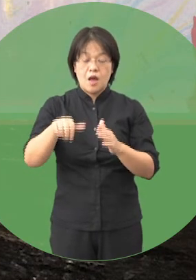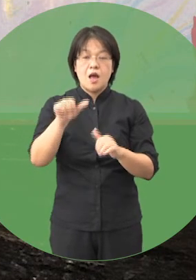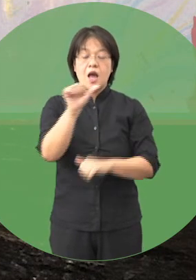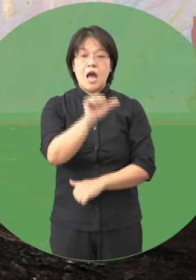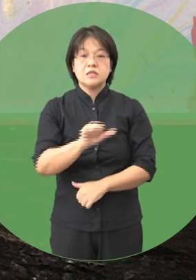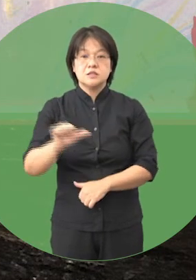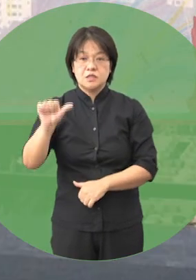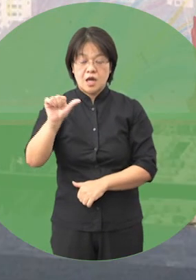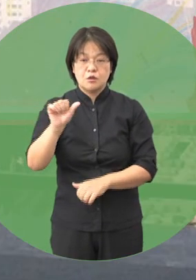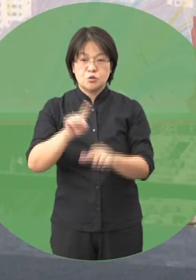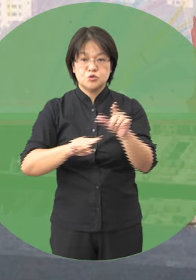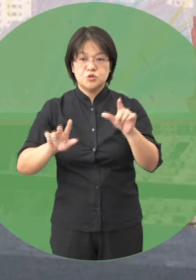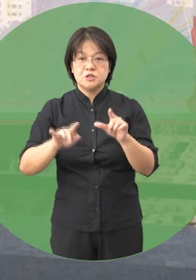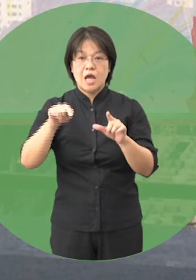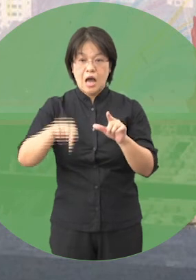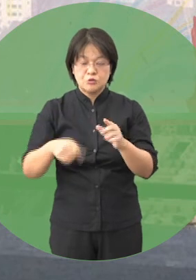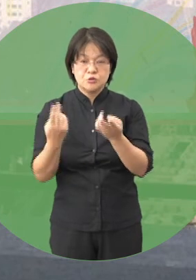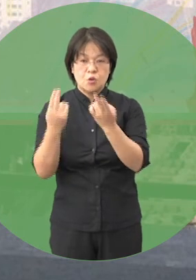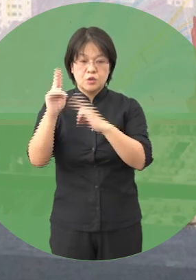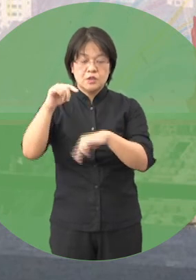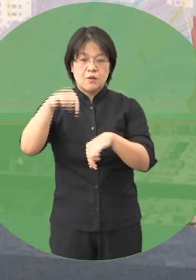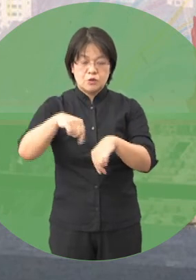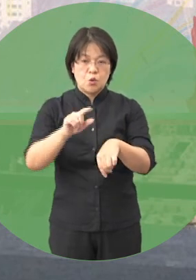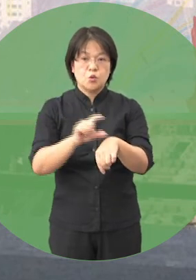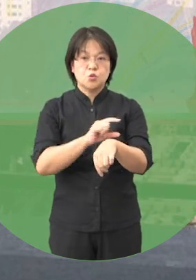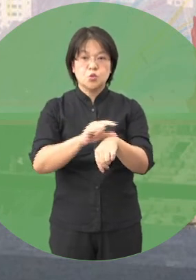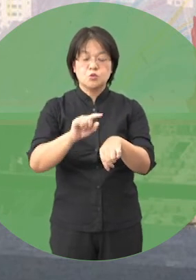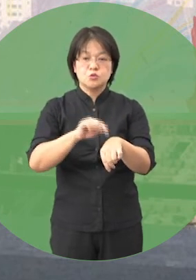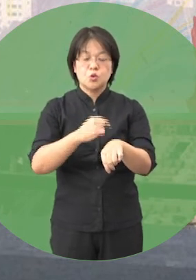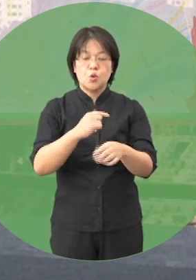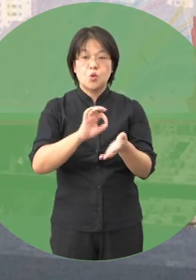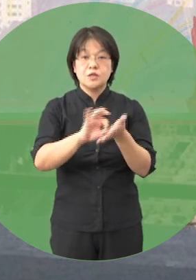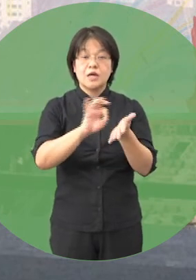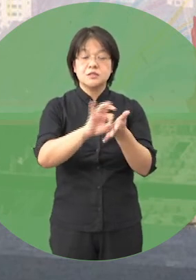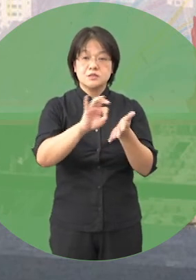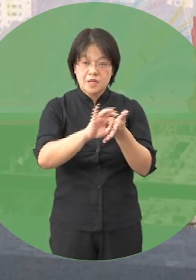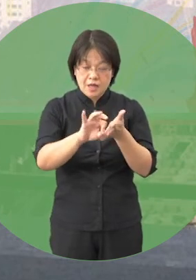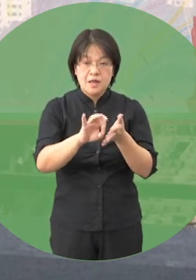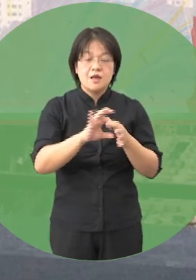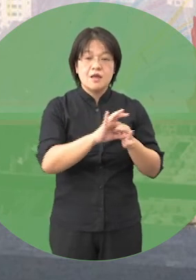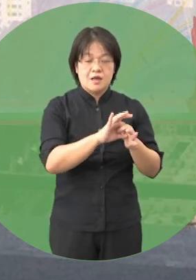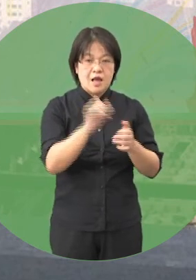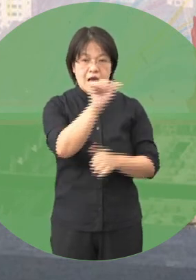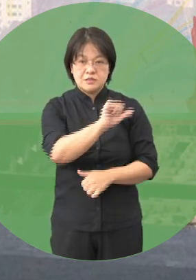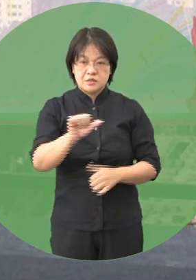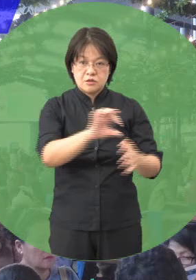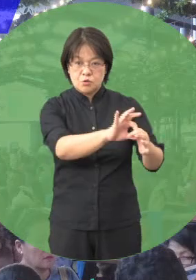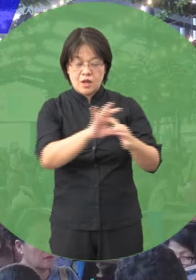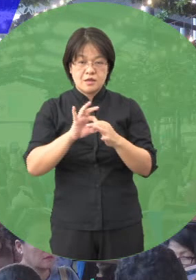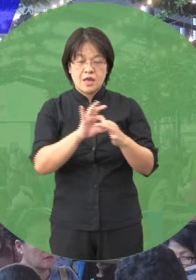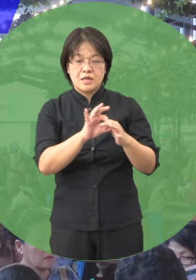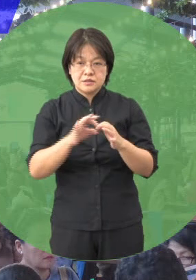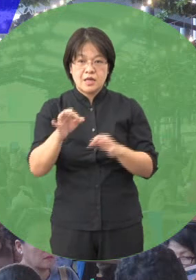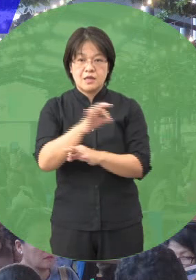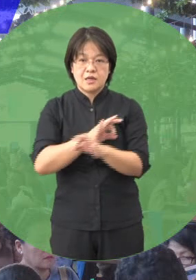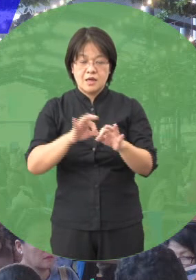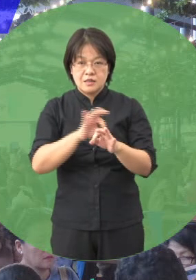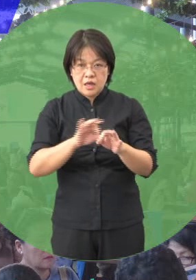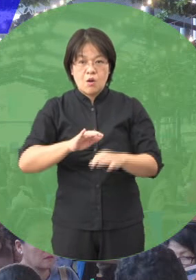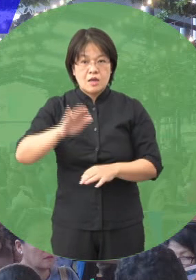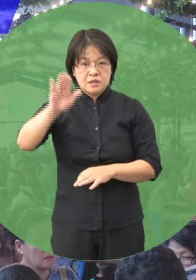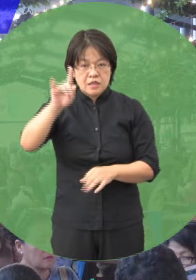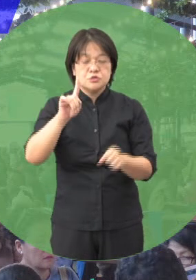特徴を生かしてアジア経済と連動しながら沖縄の経済を発展させようと大沖縄